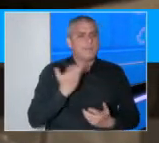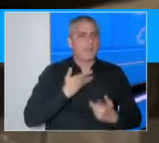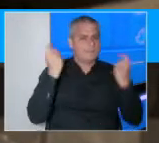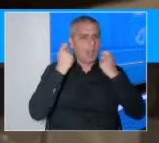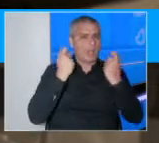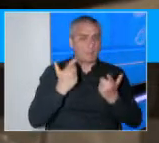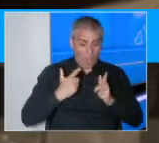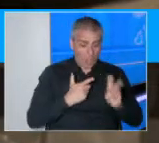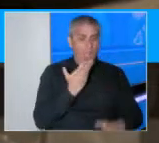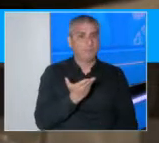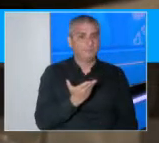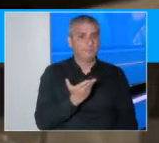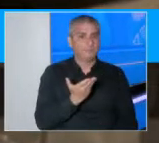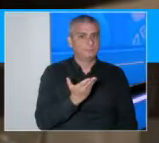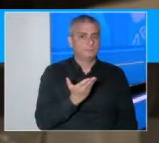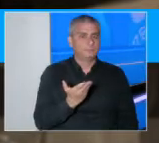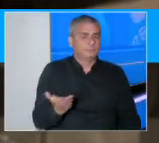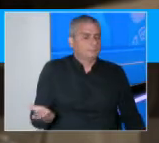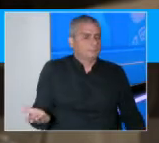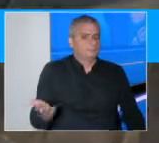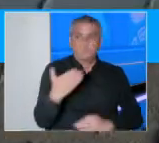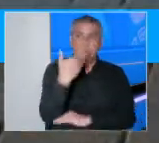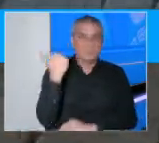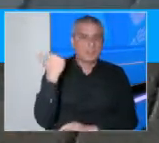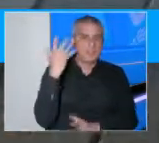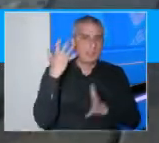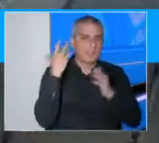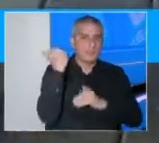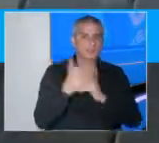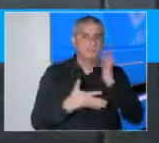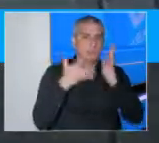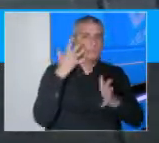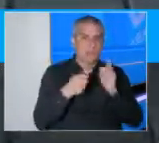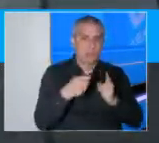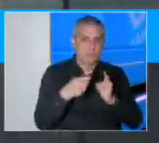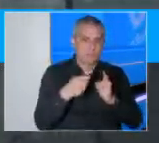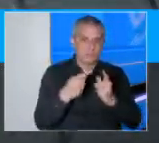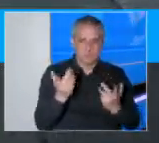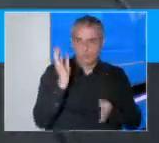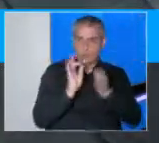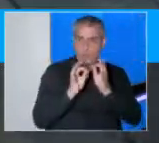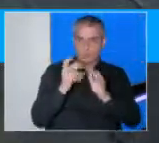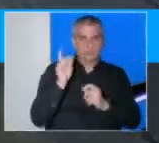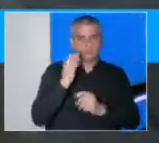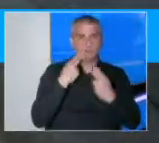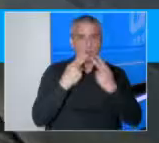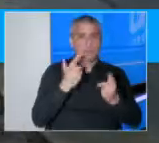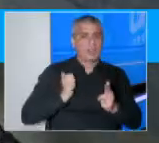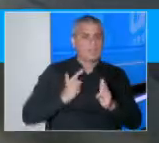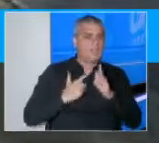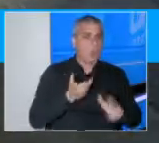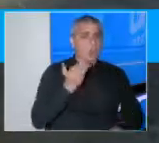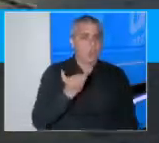קרב? זה לוחמים. כן. המדינה תוקפת בסופו של דבר ככה תורכי דין כדי להתנקם